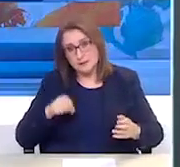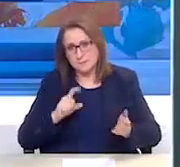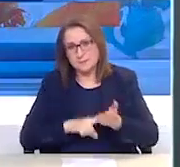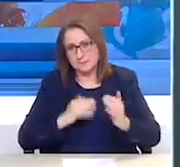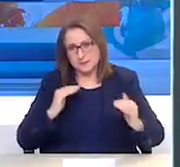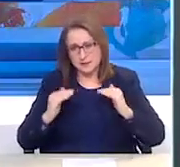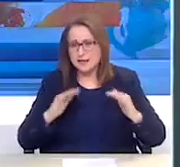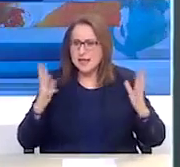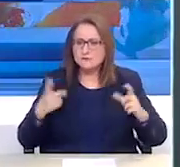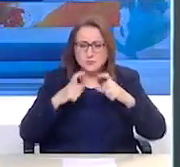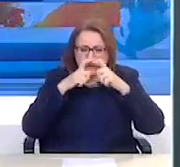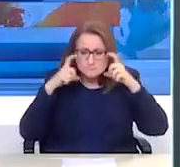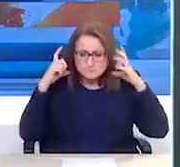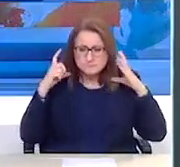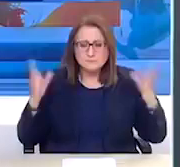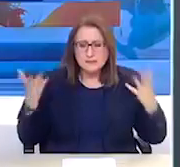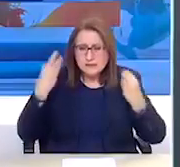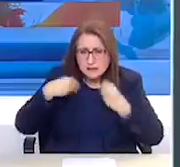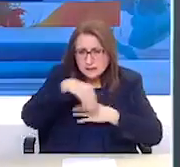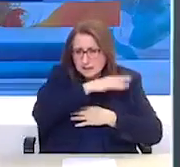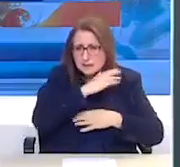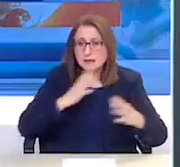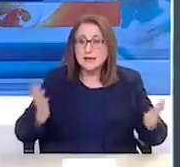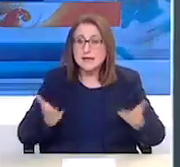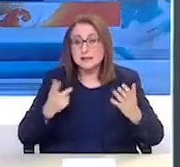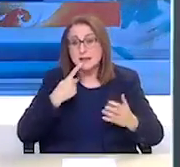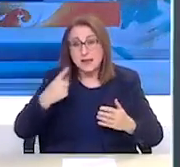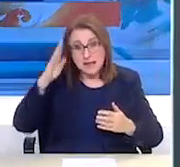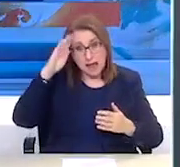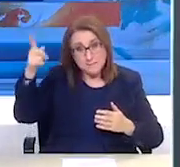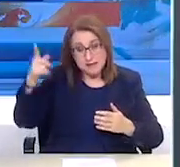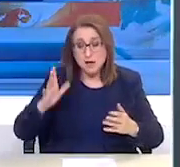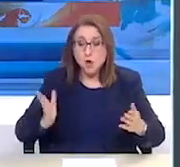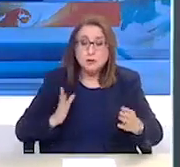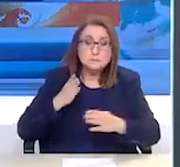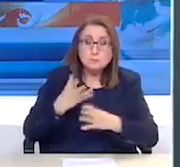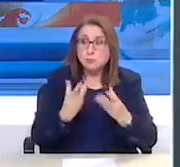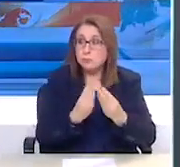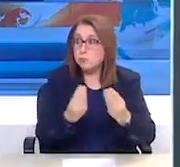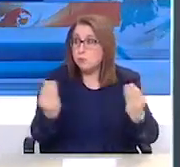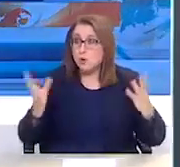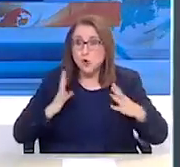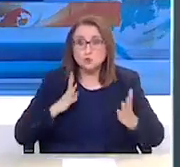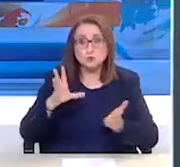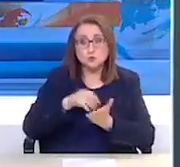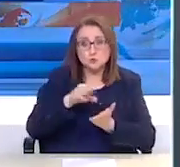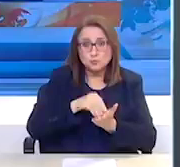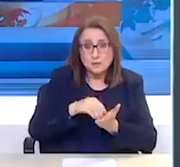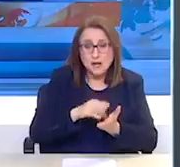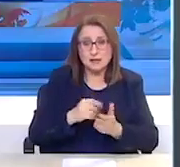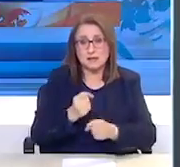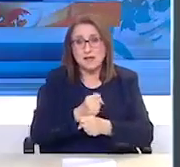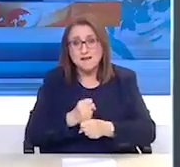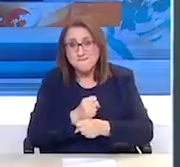κάλυμα προσώπου, μια υφασμάτινη μάσκα, για να μην τους κολλήσω όταν έρχομαι σε επαφή με πολλούς ανθρώπους, όπως το σούπερ μάρκετ ή το